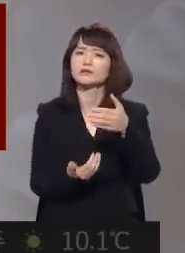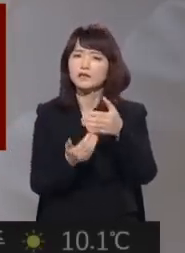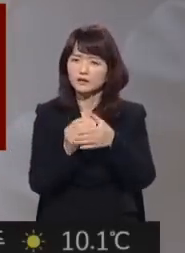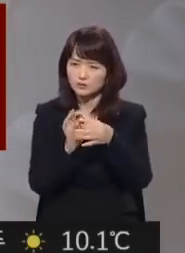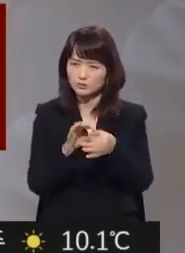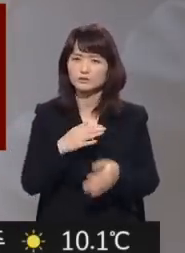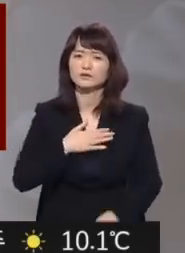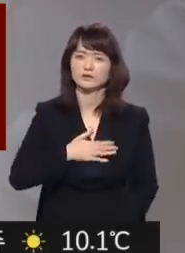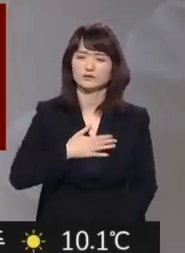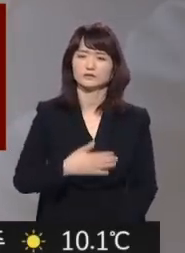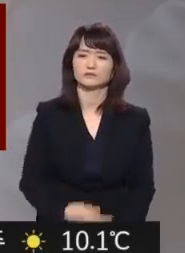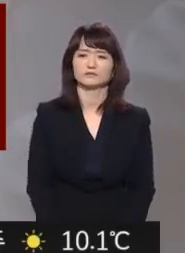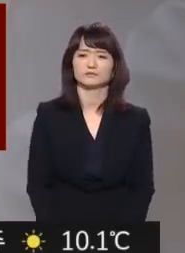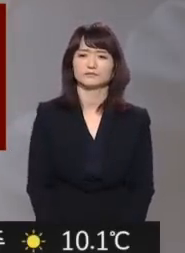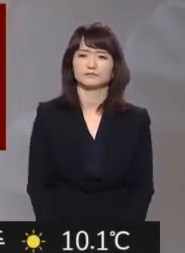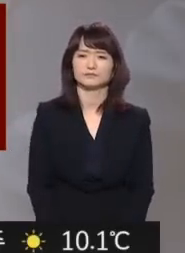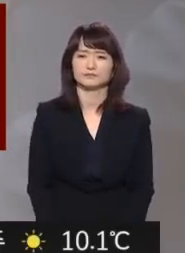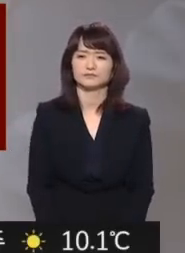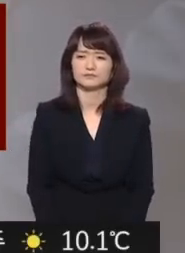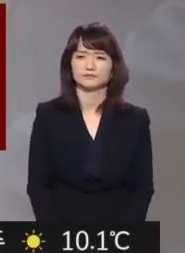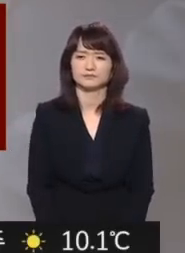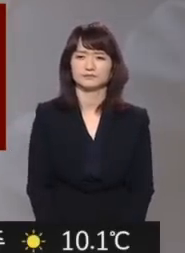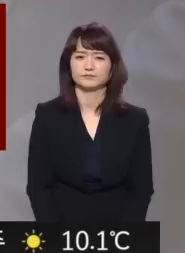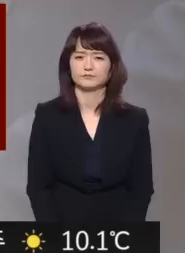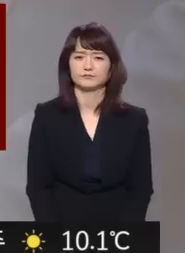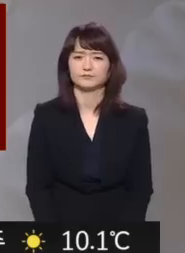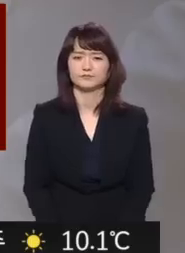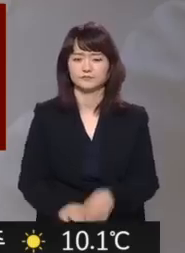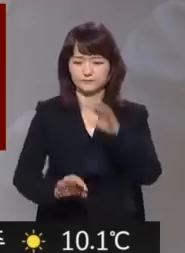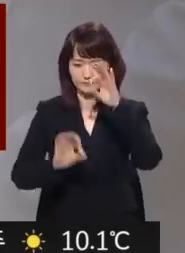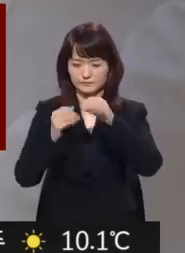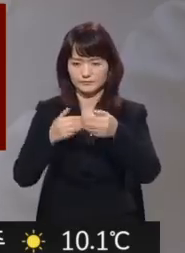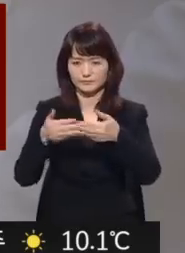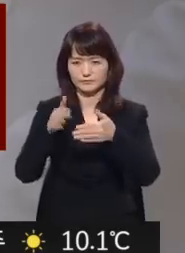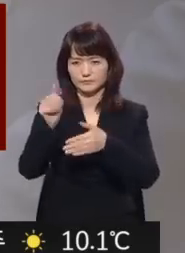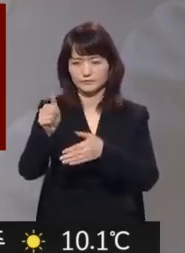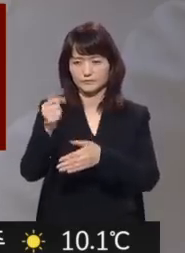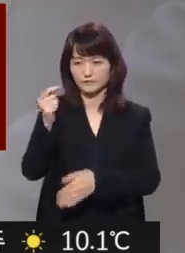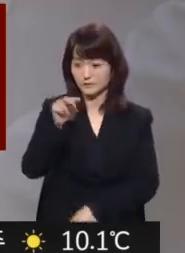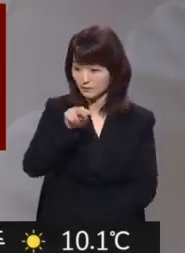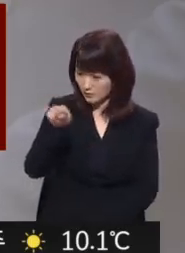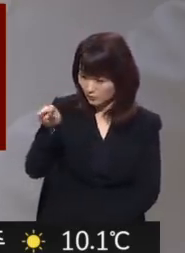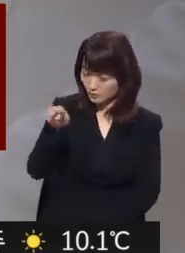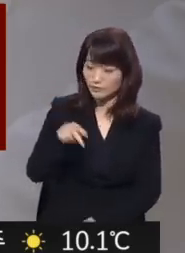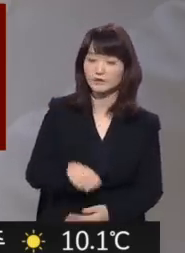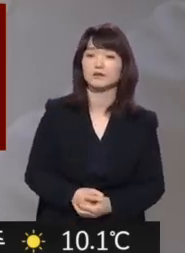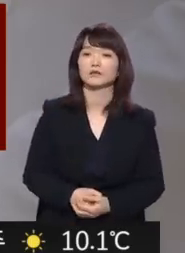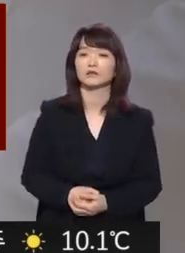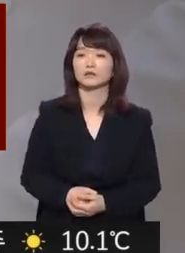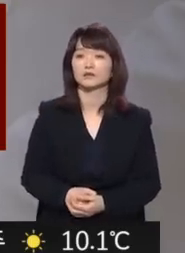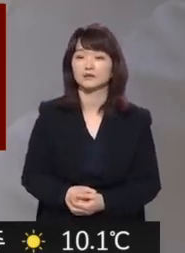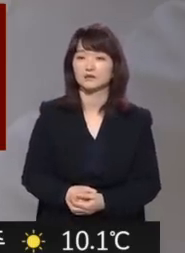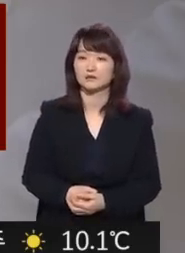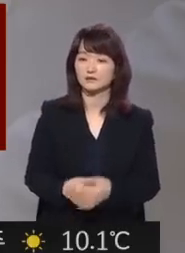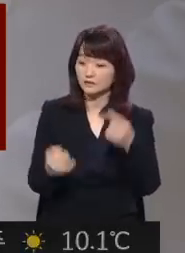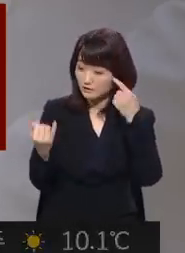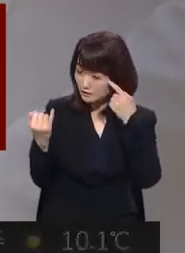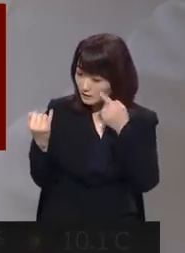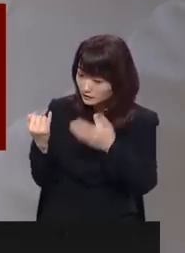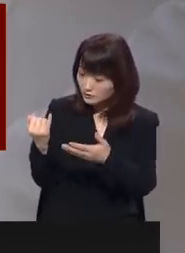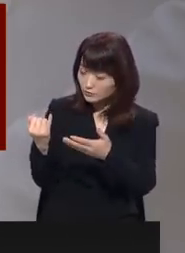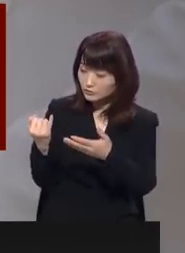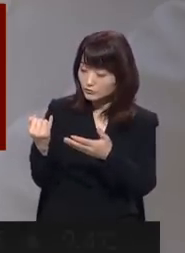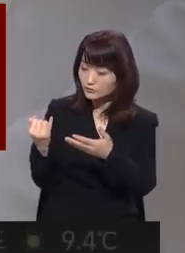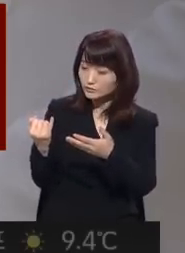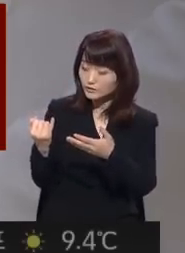알게 됐다 사건 반장을 보세요 사건 반장 보면은 이런 거 하면 요즘 큰일 난다는 것을